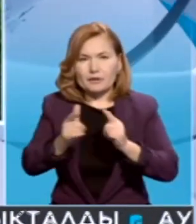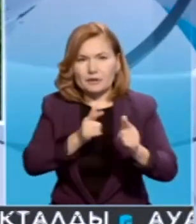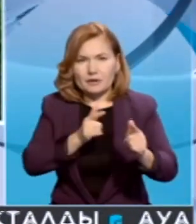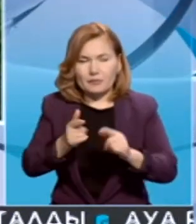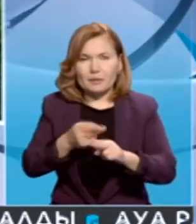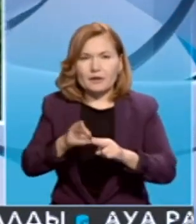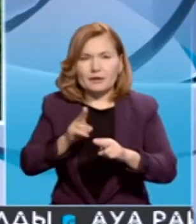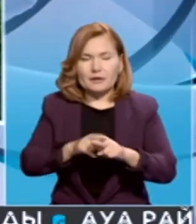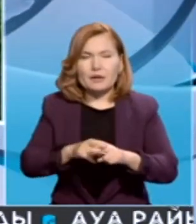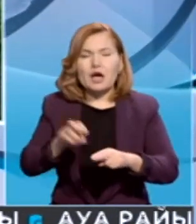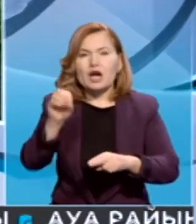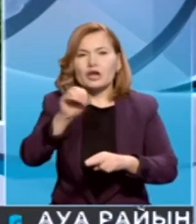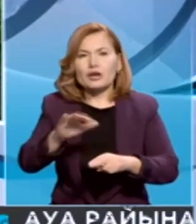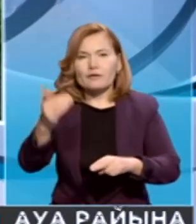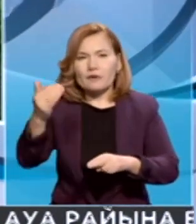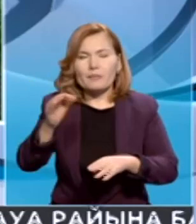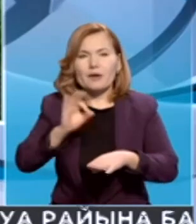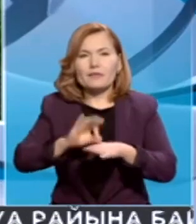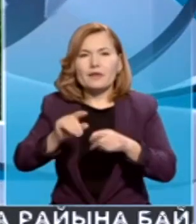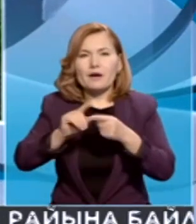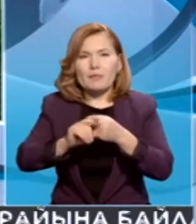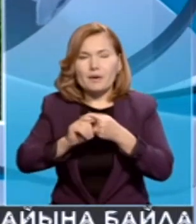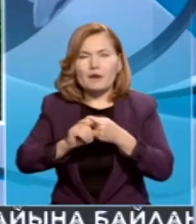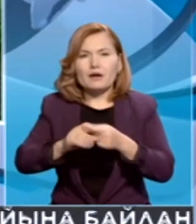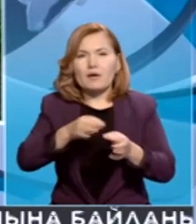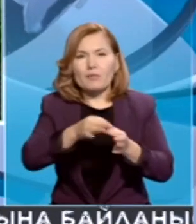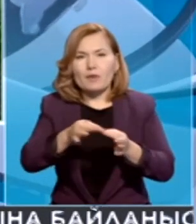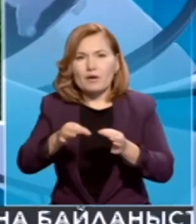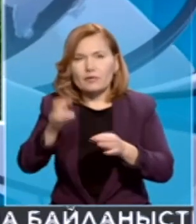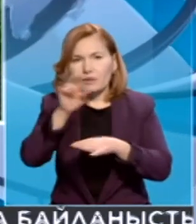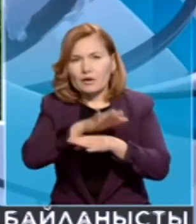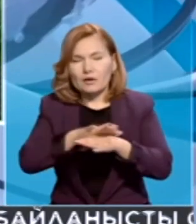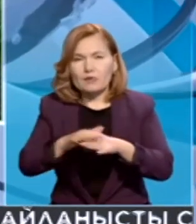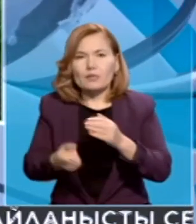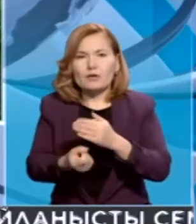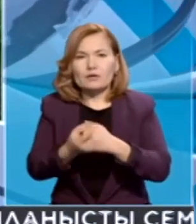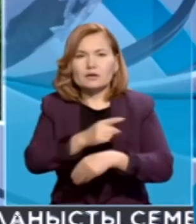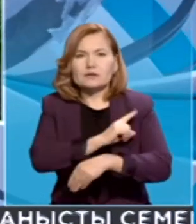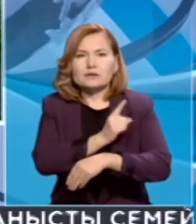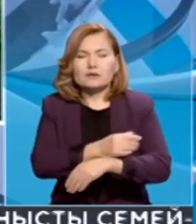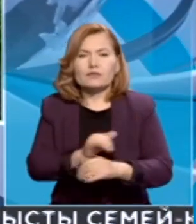байланыста. Нұрсұлу, қарт құрлықтың қай елдерінде індетті жұқтыру көрсеткіші жоғары?